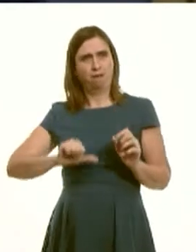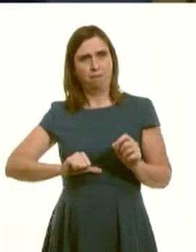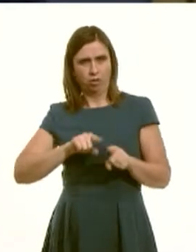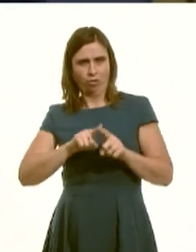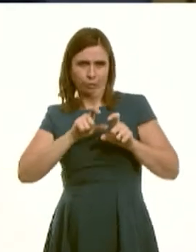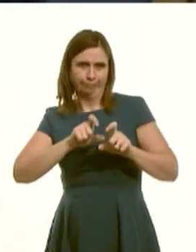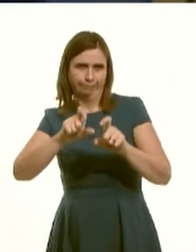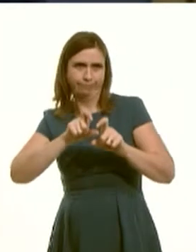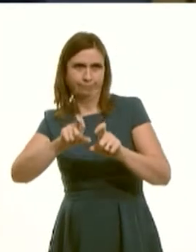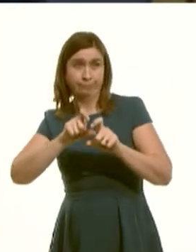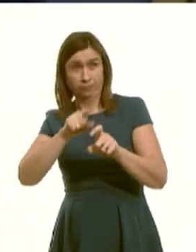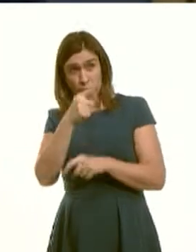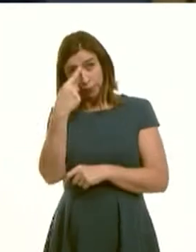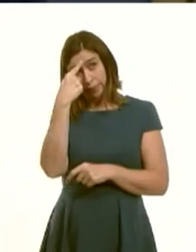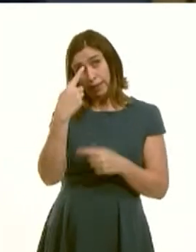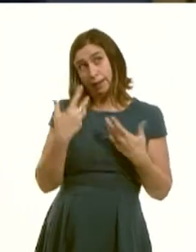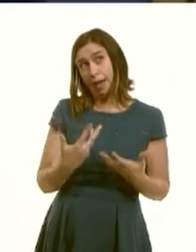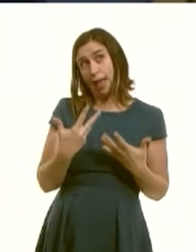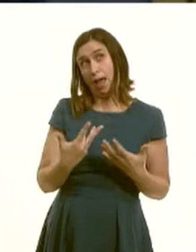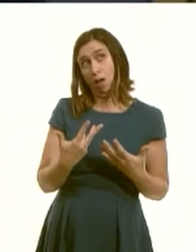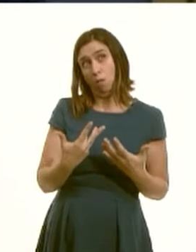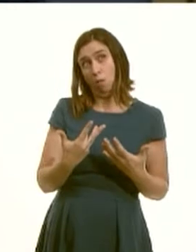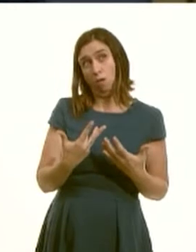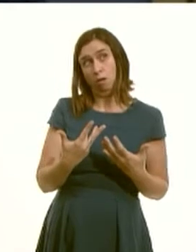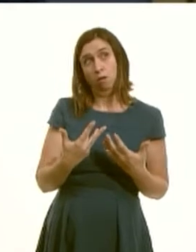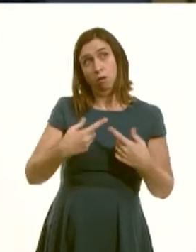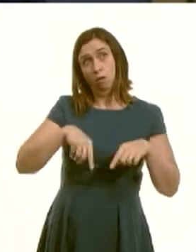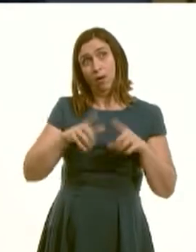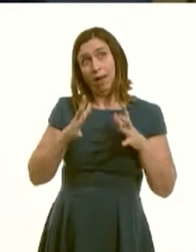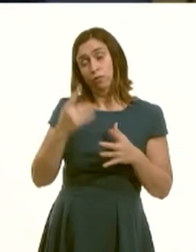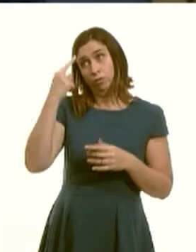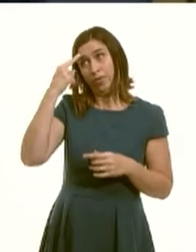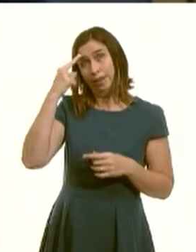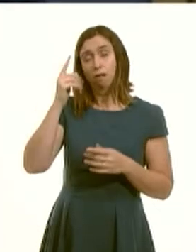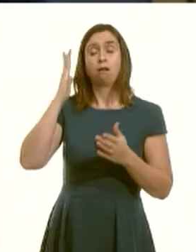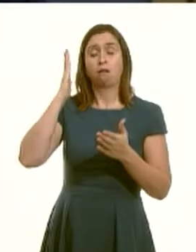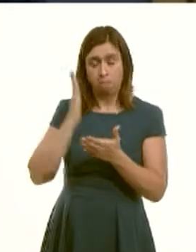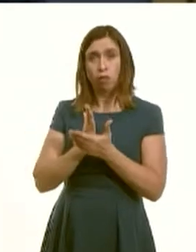amser i edrych tuag at gytundebau gorfodol rhwng ffermwyr a